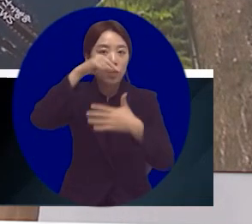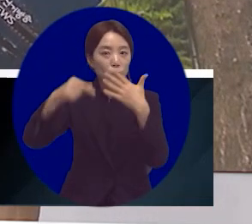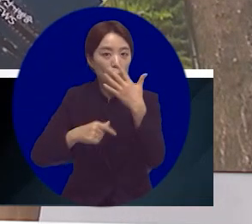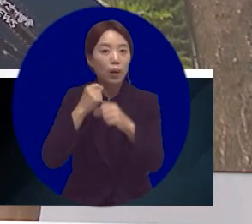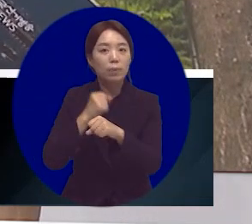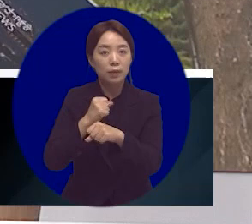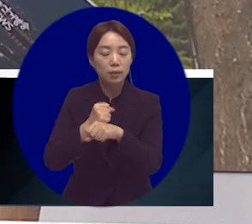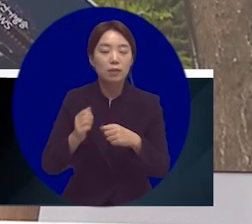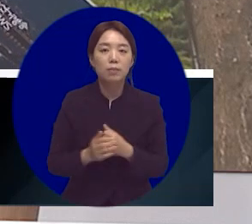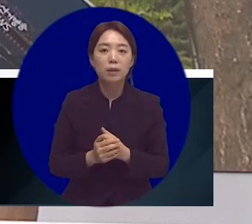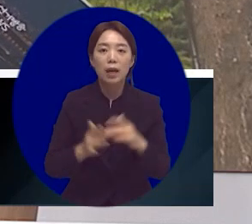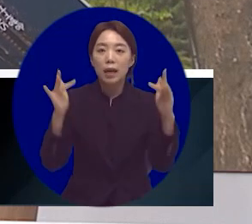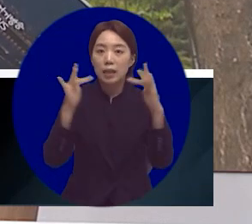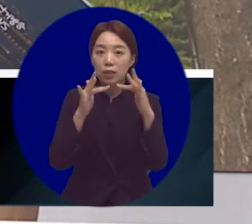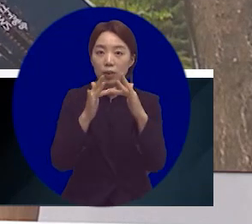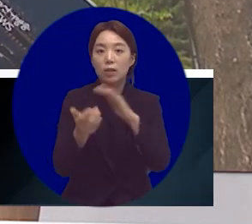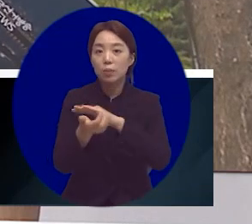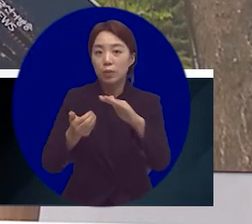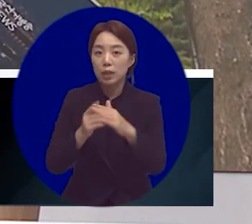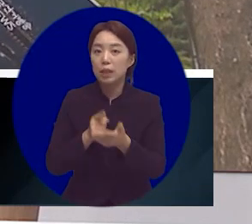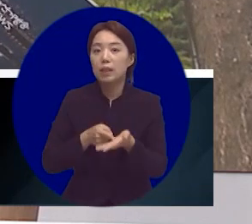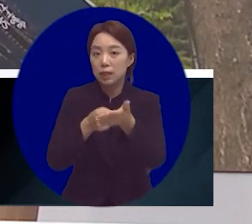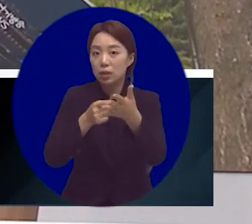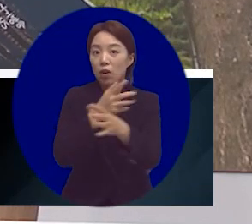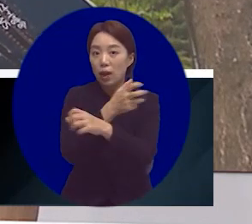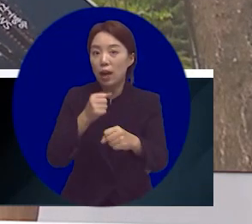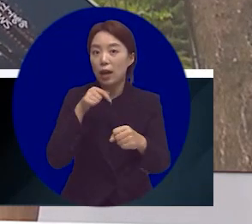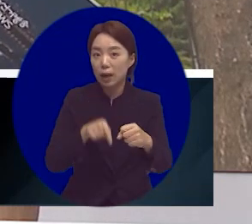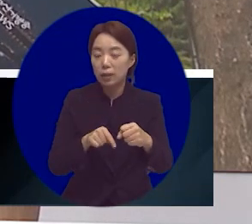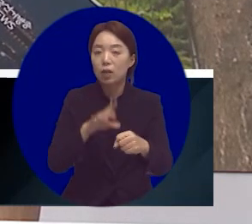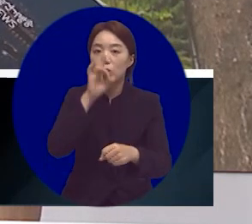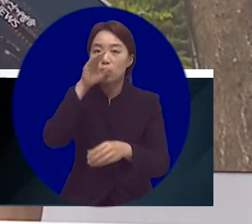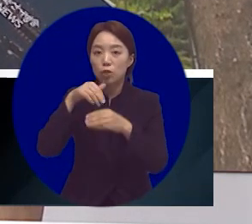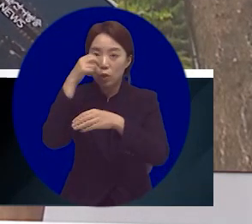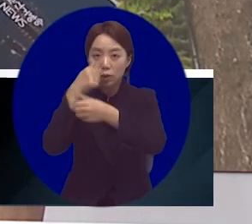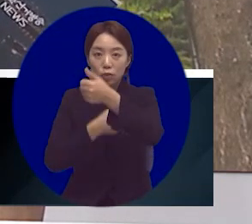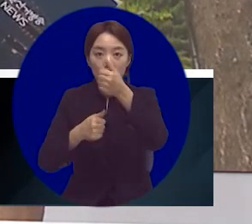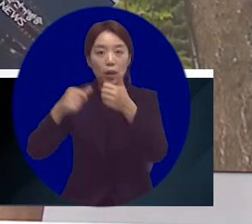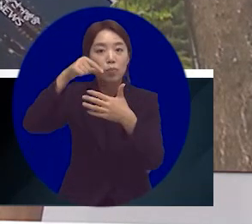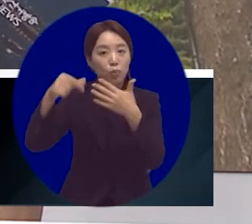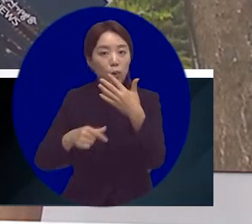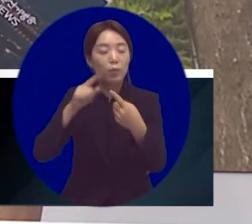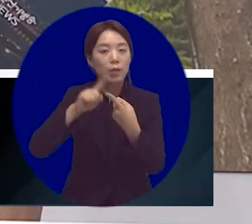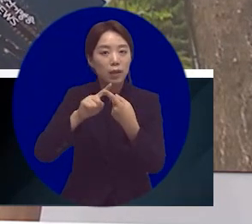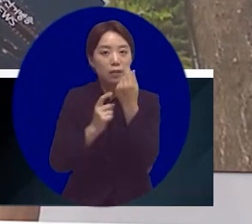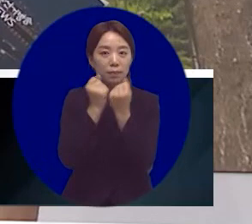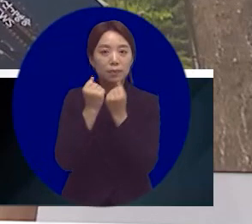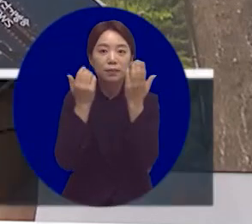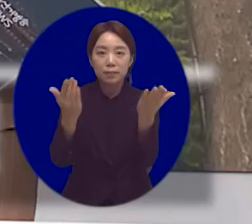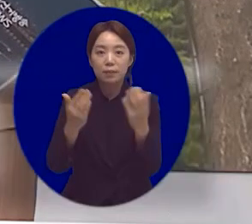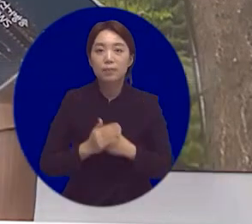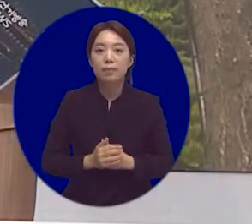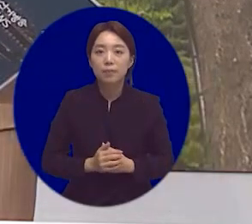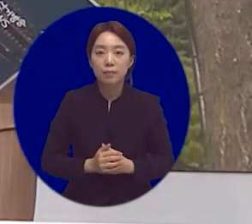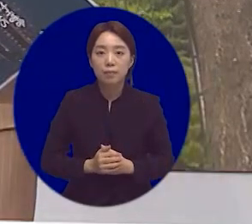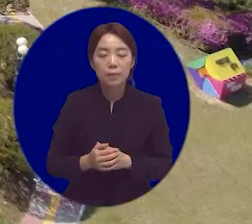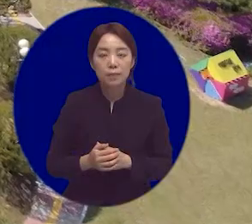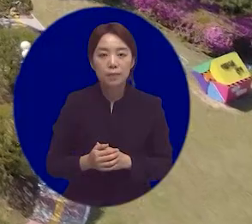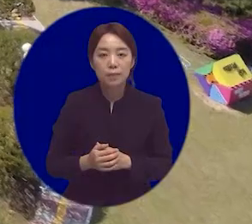운영합니다. 인터넷 사전 예약으로 진행되는 중앙선거관리위원회 견학 프로그램에 대해서 자세히 알아봅니다.